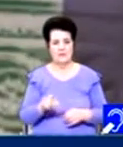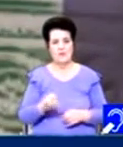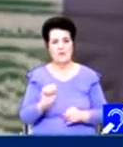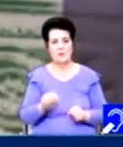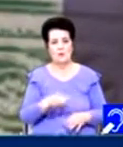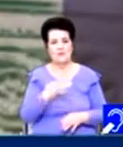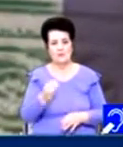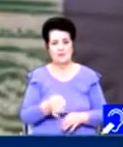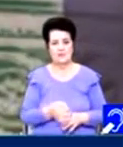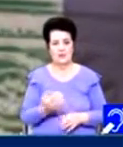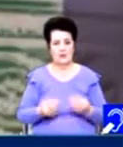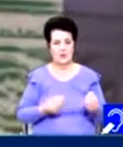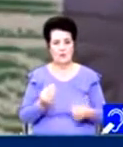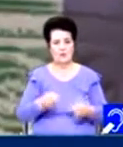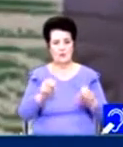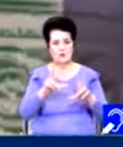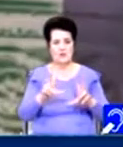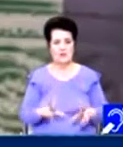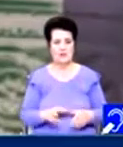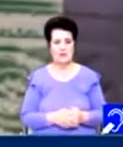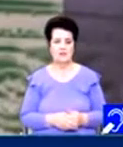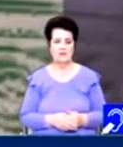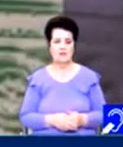zic? Da, este un turneu special.